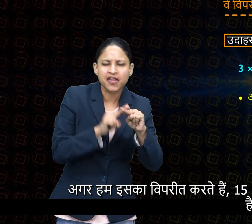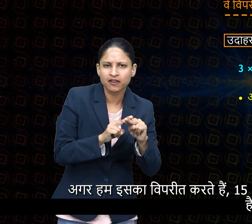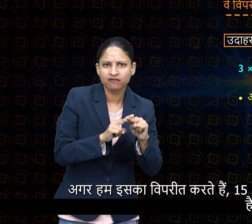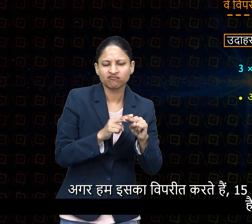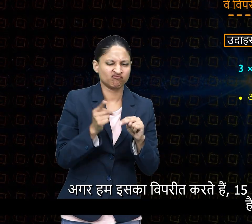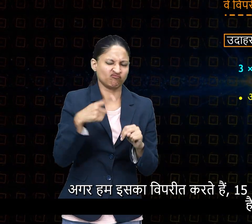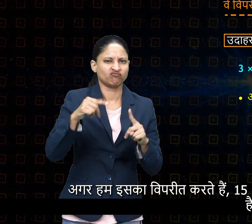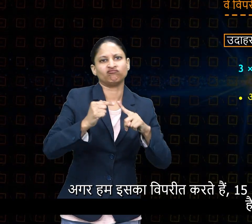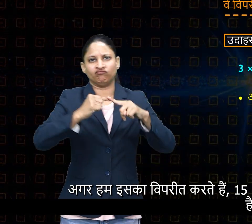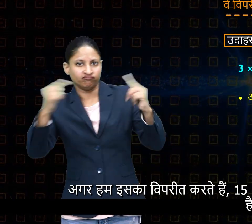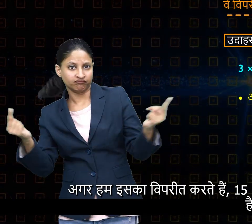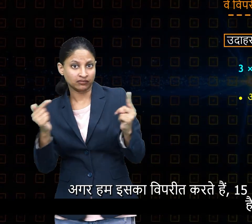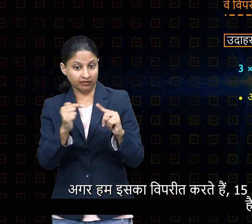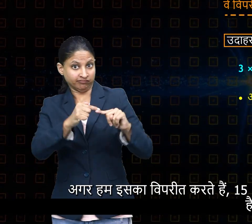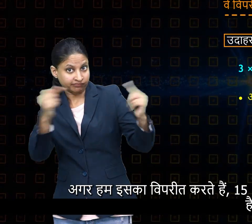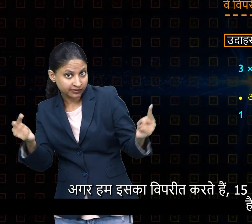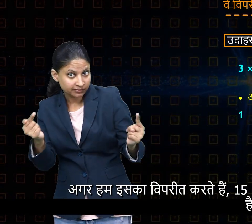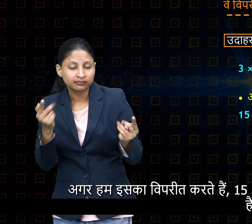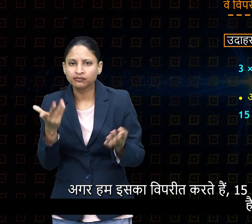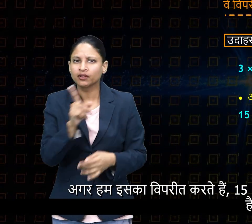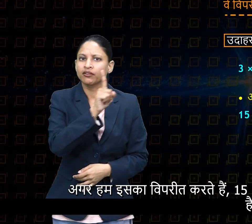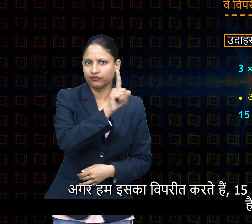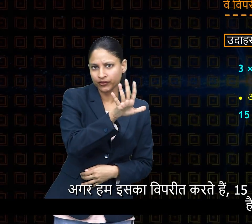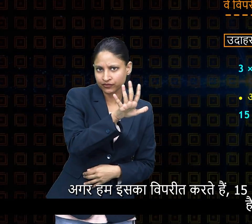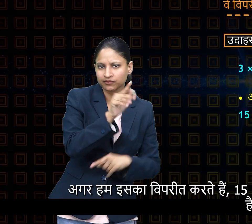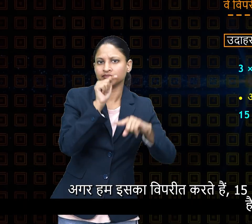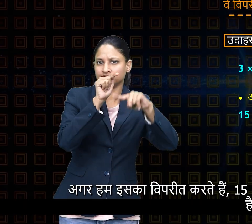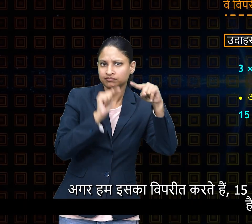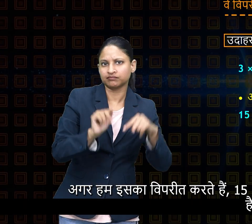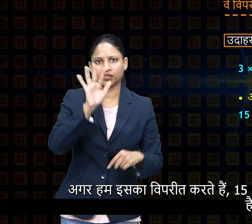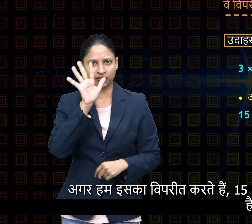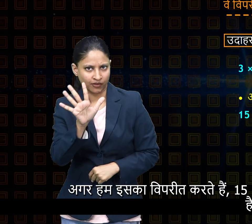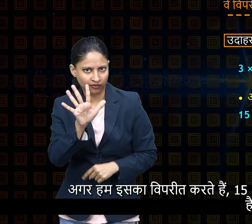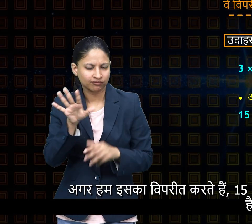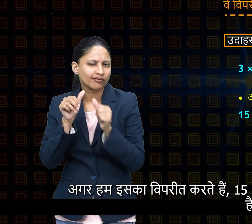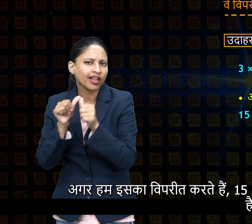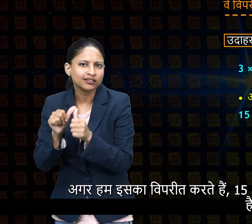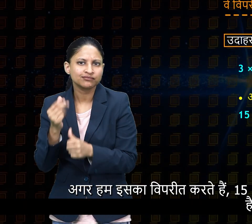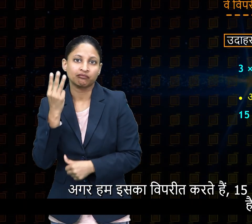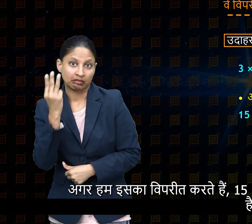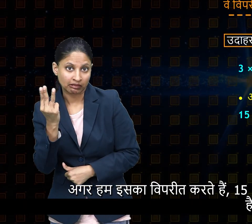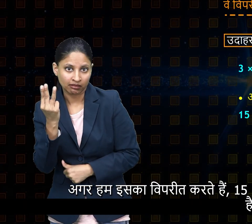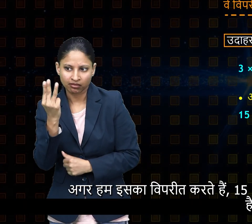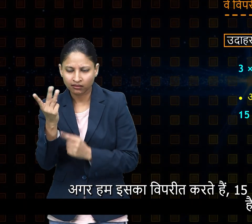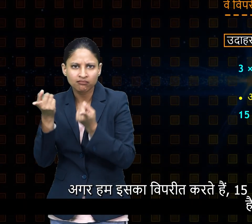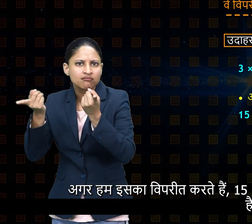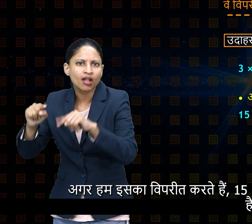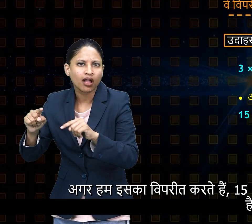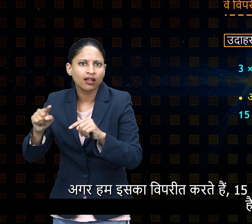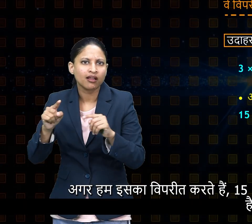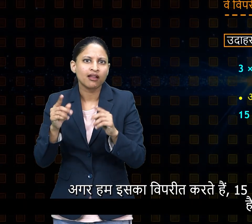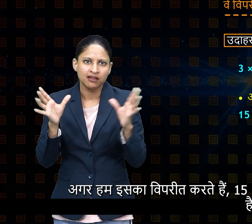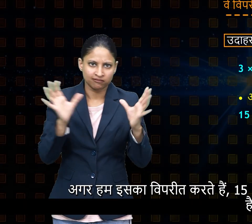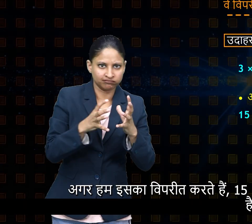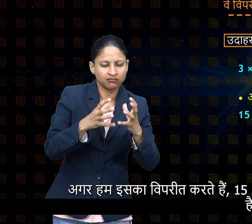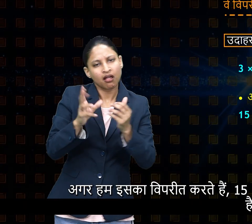अगर हम इसका विपरीत करते हैं, 15 भाग 5 बराबर 3, भाग उन्हें वापस बांट देता है।